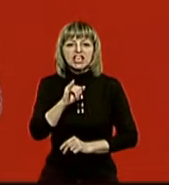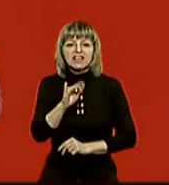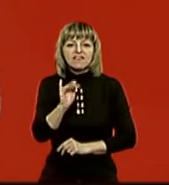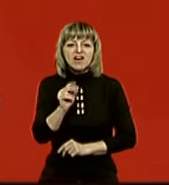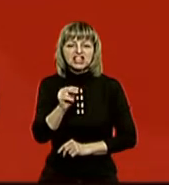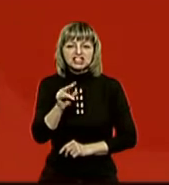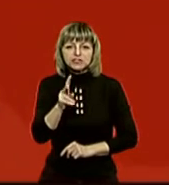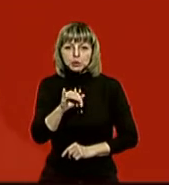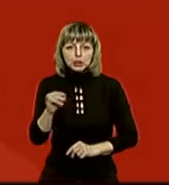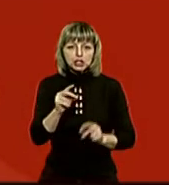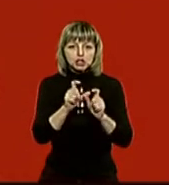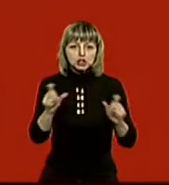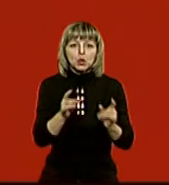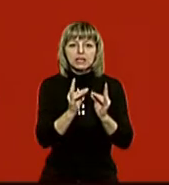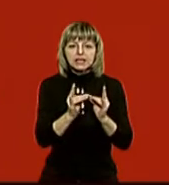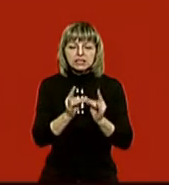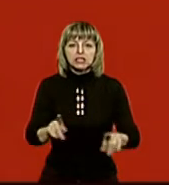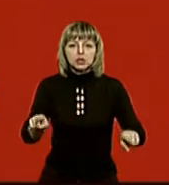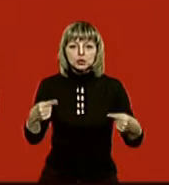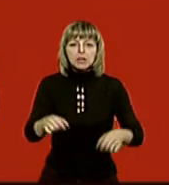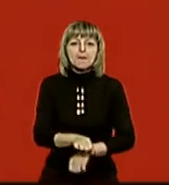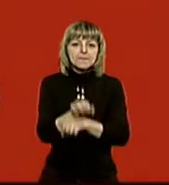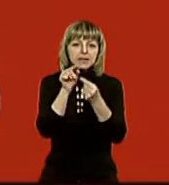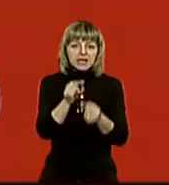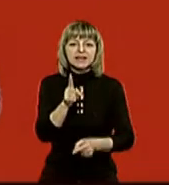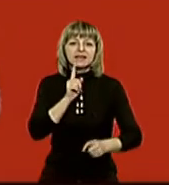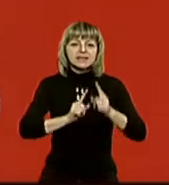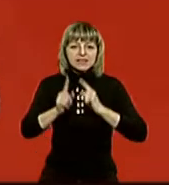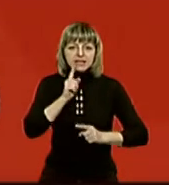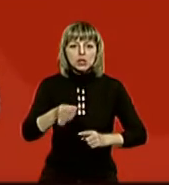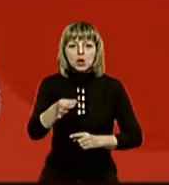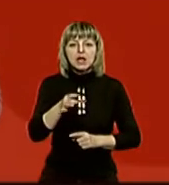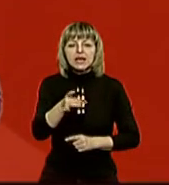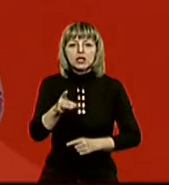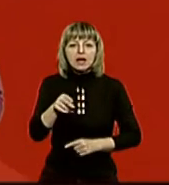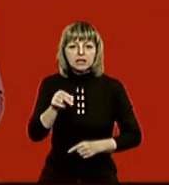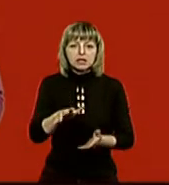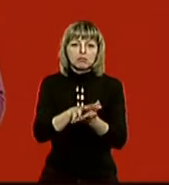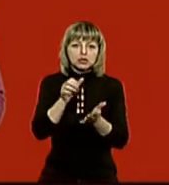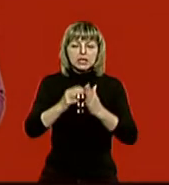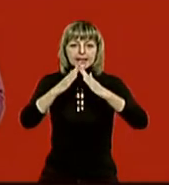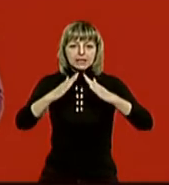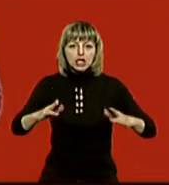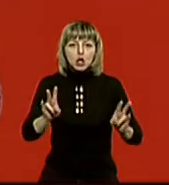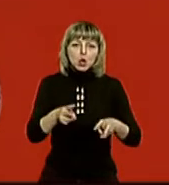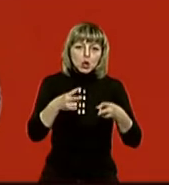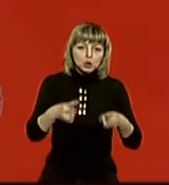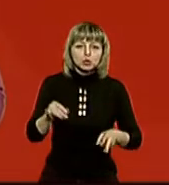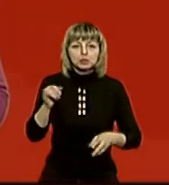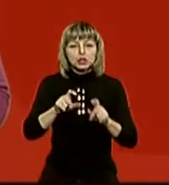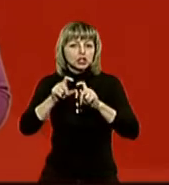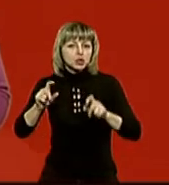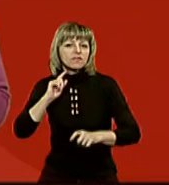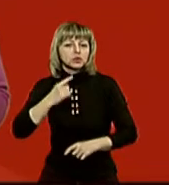Іваничівської школи-інтернату влаштували пікет на сесії обласної ради. Ремонт пошкоджених снігом дахів клубу і школи у Луцькому